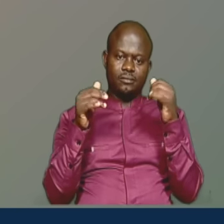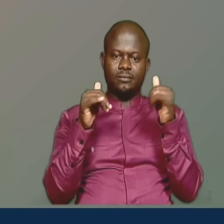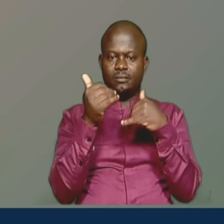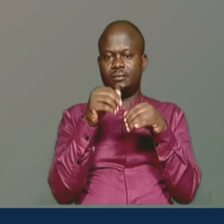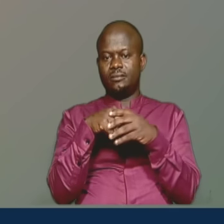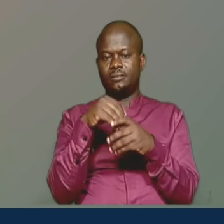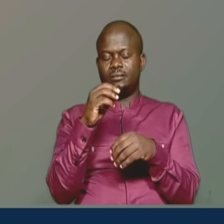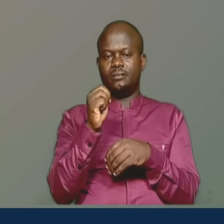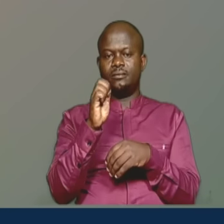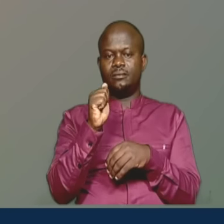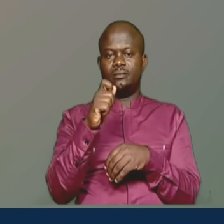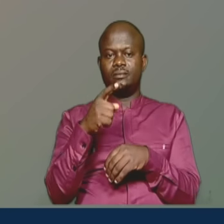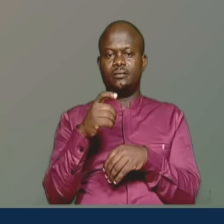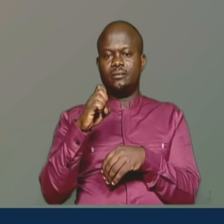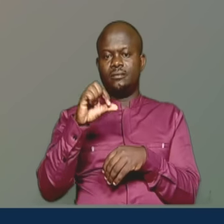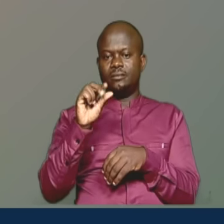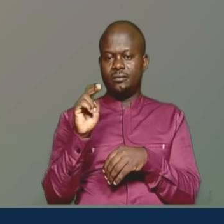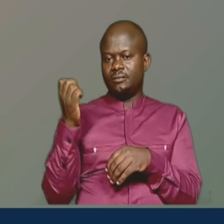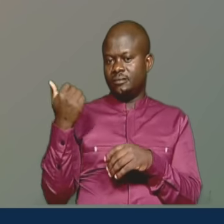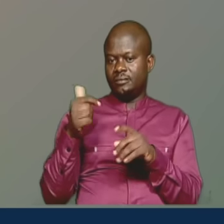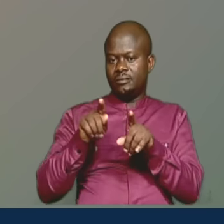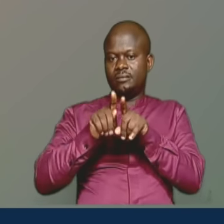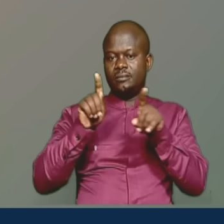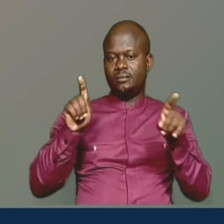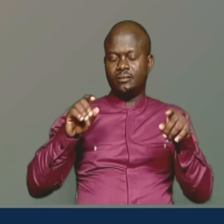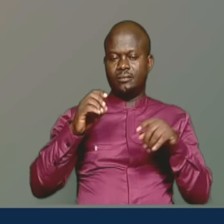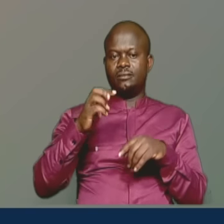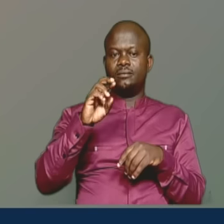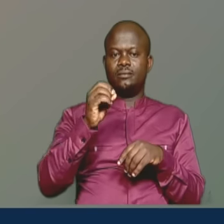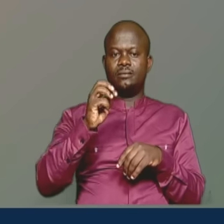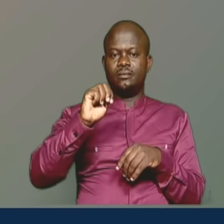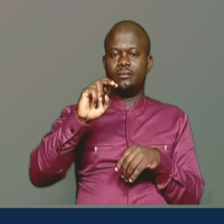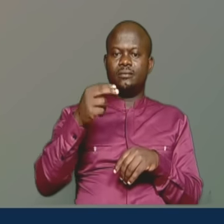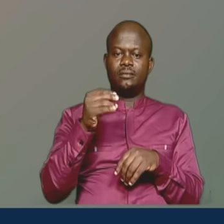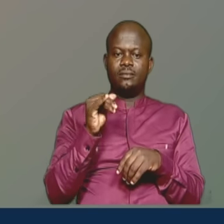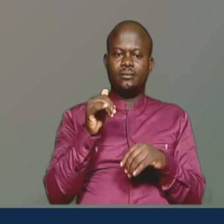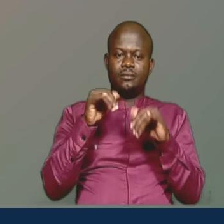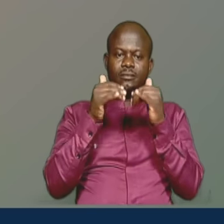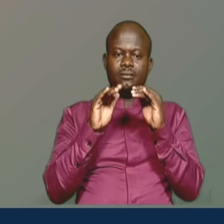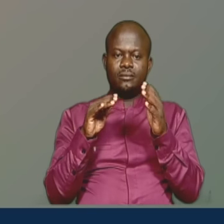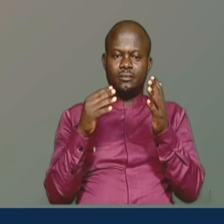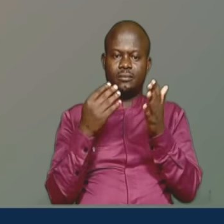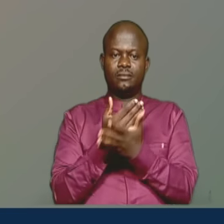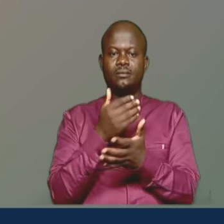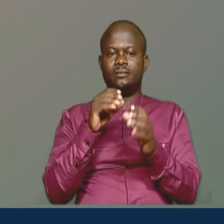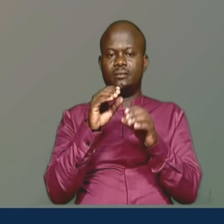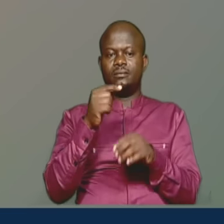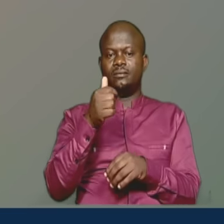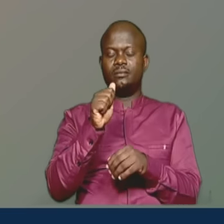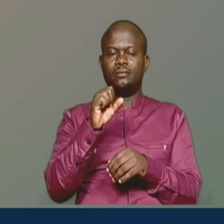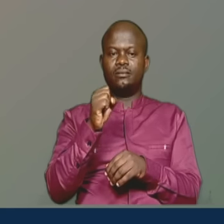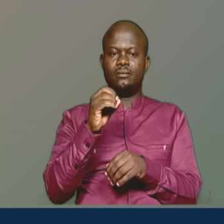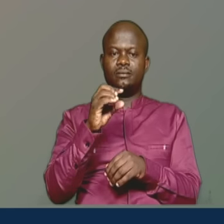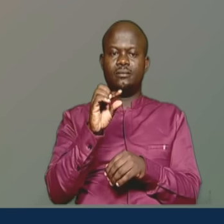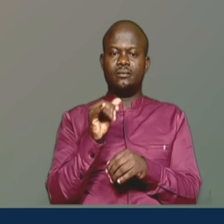bako yagize ibihe byiza akaba rero aherutse gutandukana na Goroma yo muri Kenya akaba ubu ari umukinnyi mushya w'ikipe ya United ndetse wanatangiye